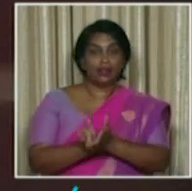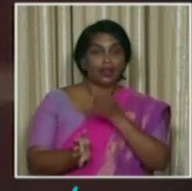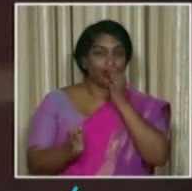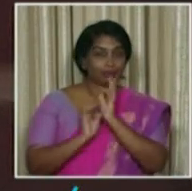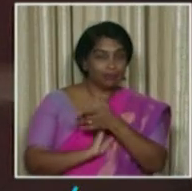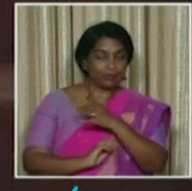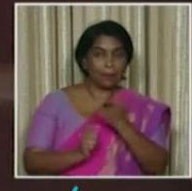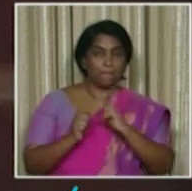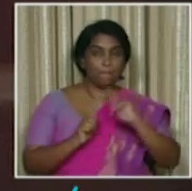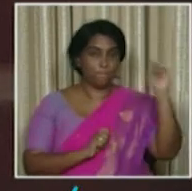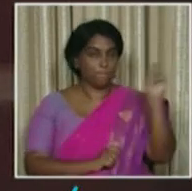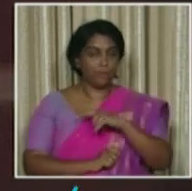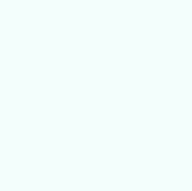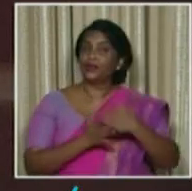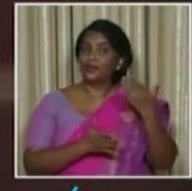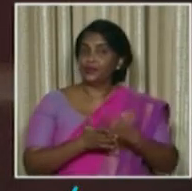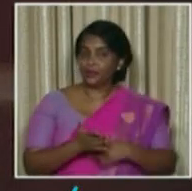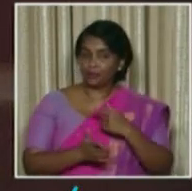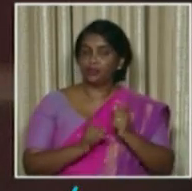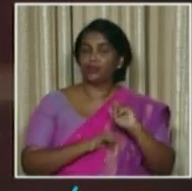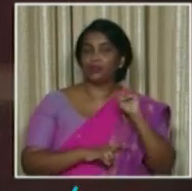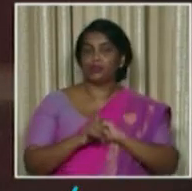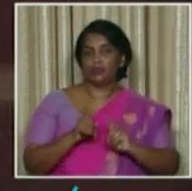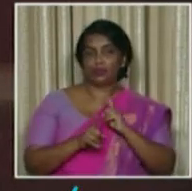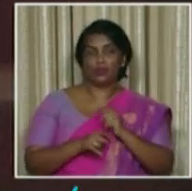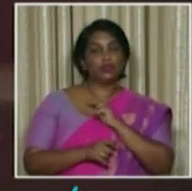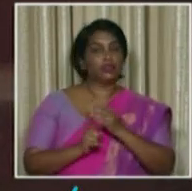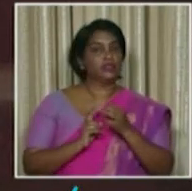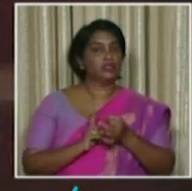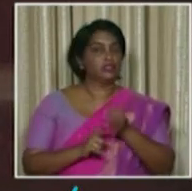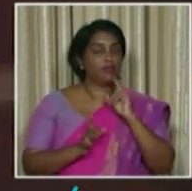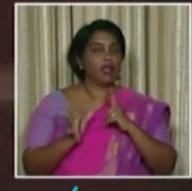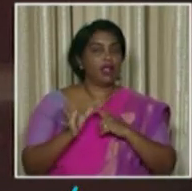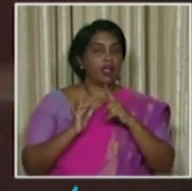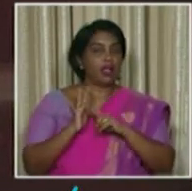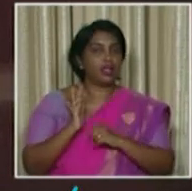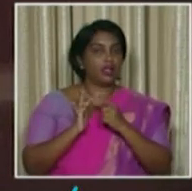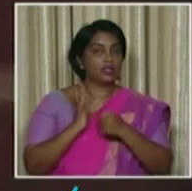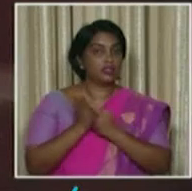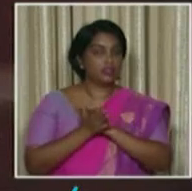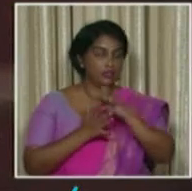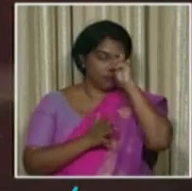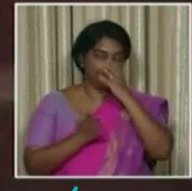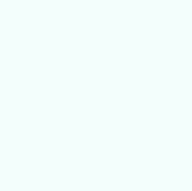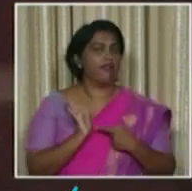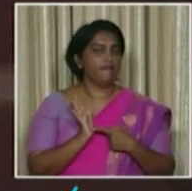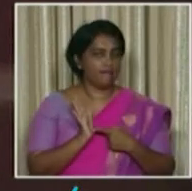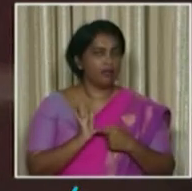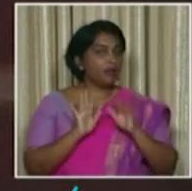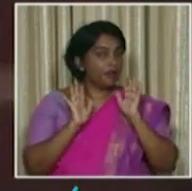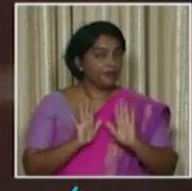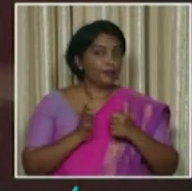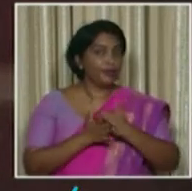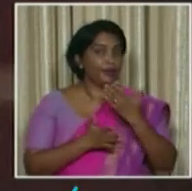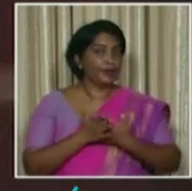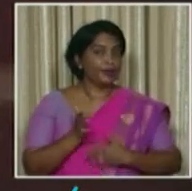වන්දි ලබා ගැනීම සම්බන්ධයෙන් වන වාර්තාව පාර්ලිමේන්තුවට එහි සභාපති ගරු අජිත් මාන්නම් පෙරම මහතා විසින් ඉදිරිපත් කරනු ලැබුවා. ඒ වාර්තාව